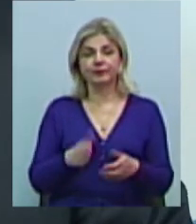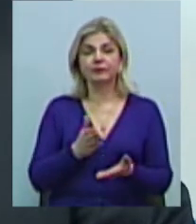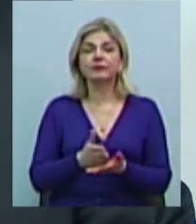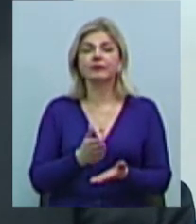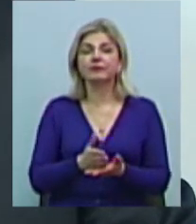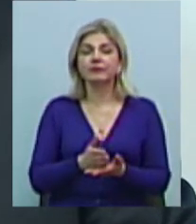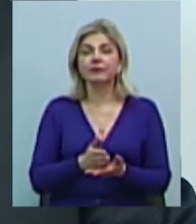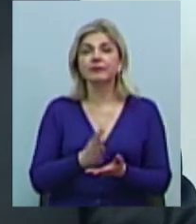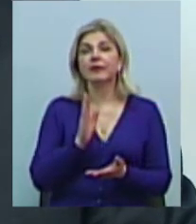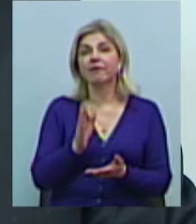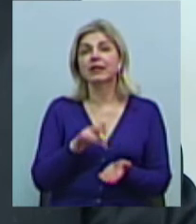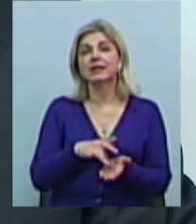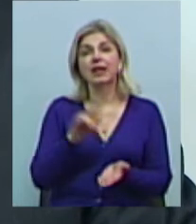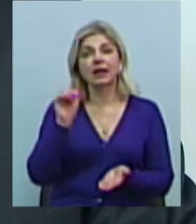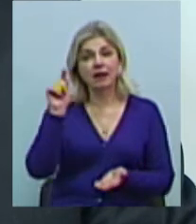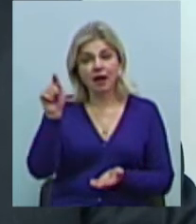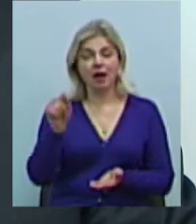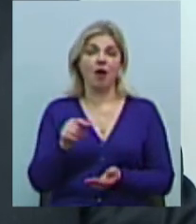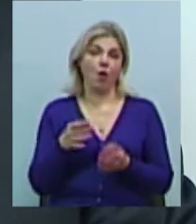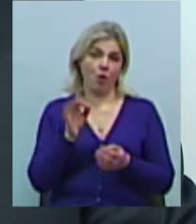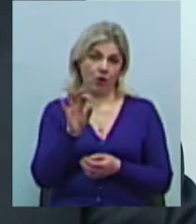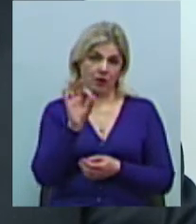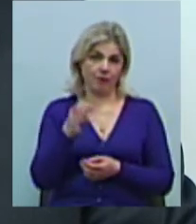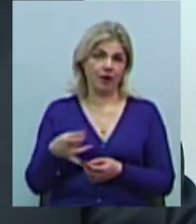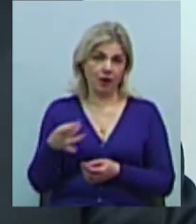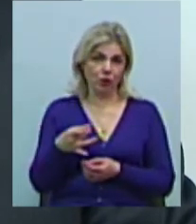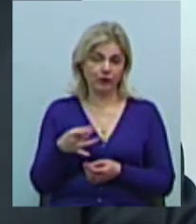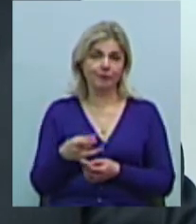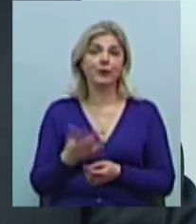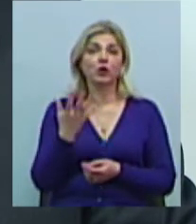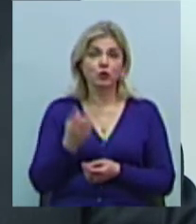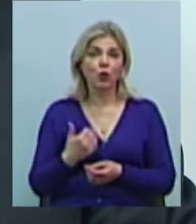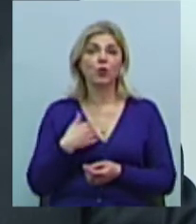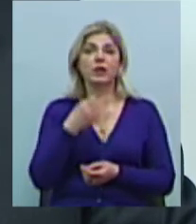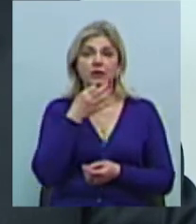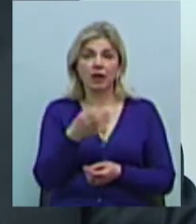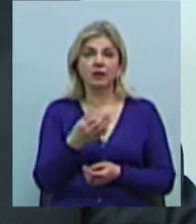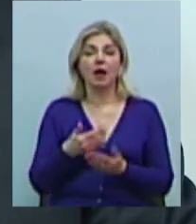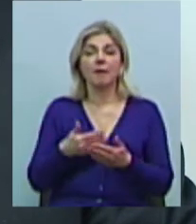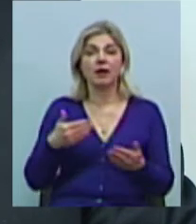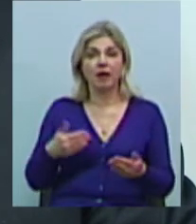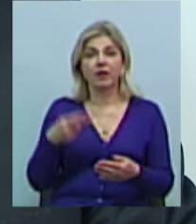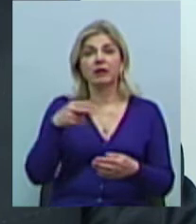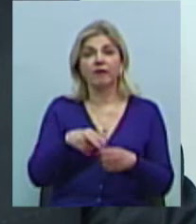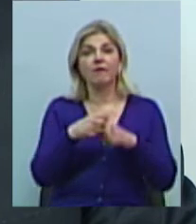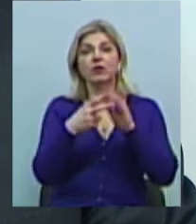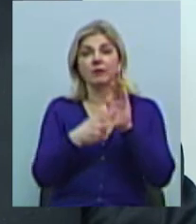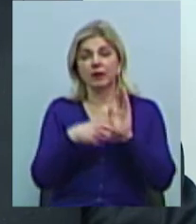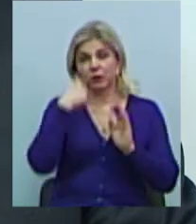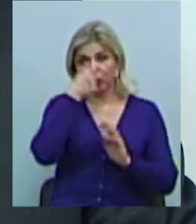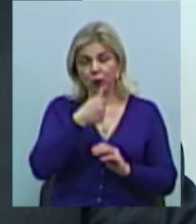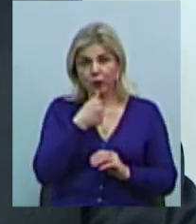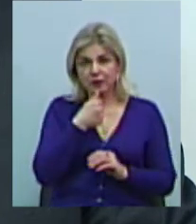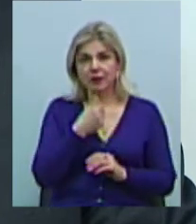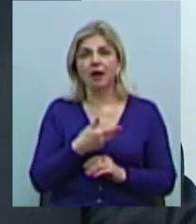знаходитись в центрі Корабельного району. Далі хочу сказати, що в попередньому 2018 році